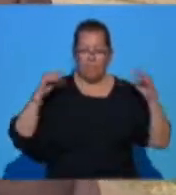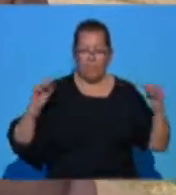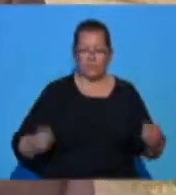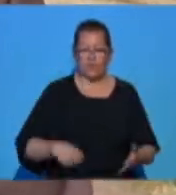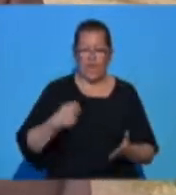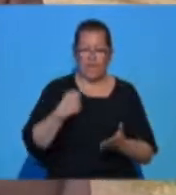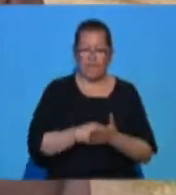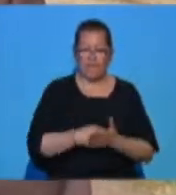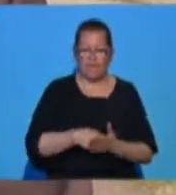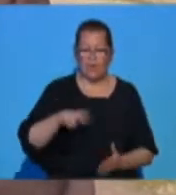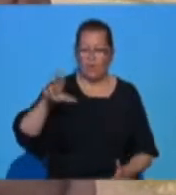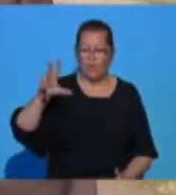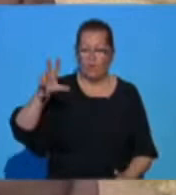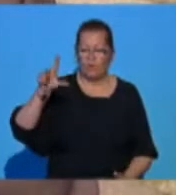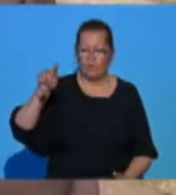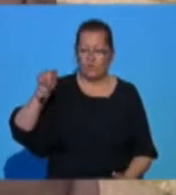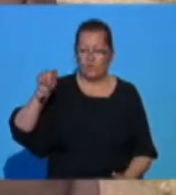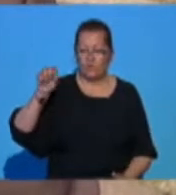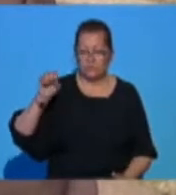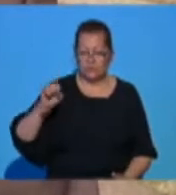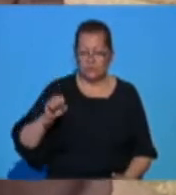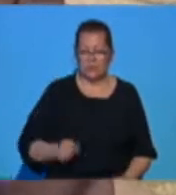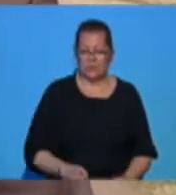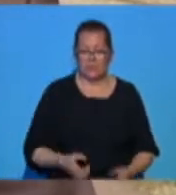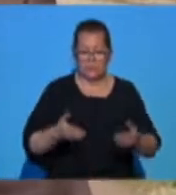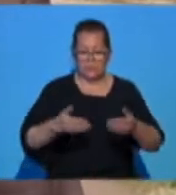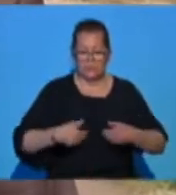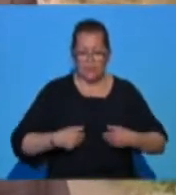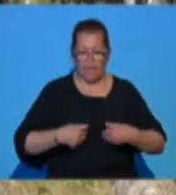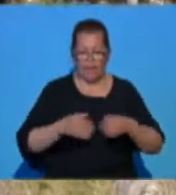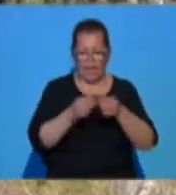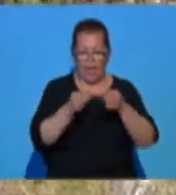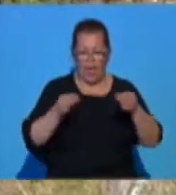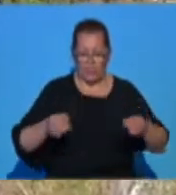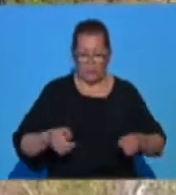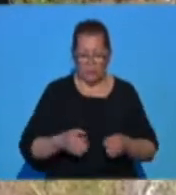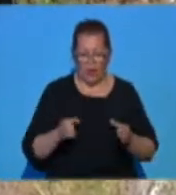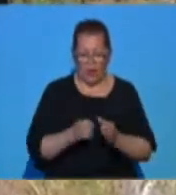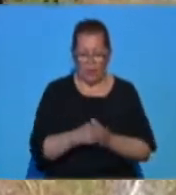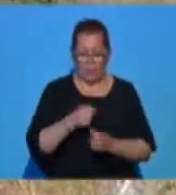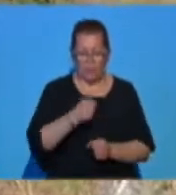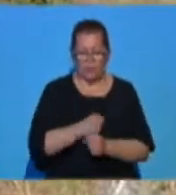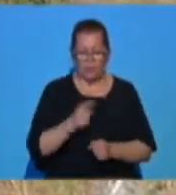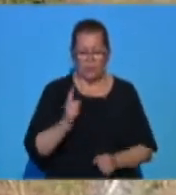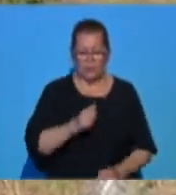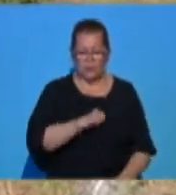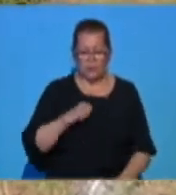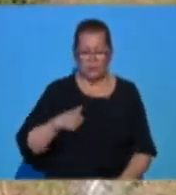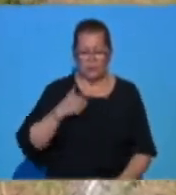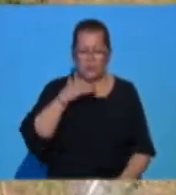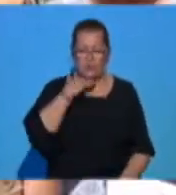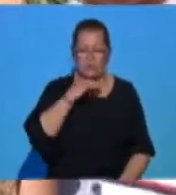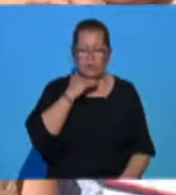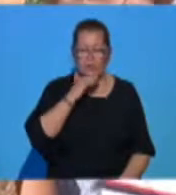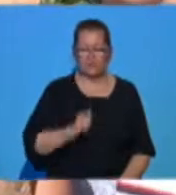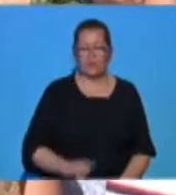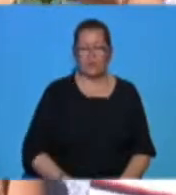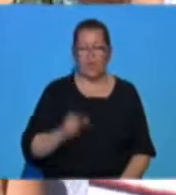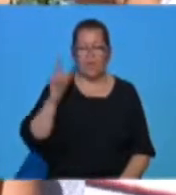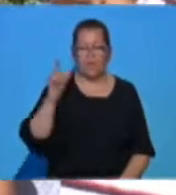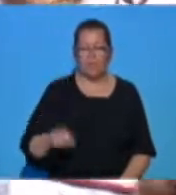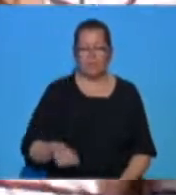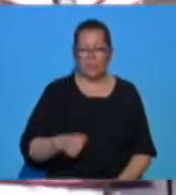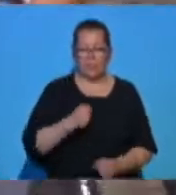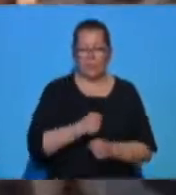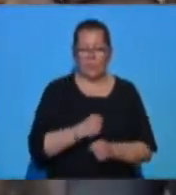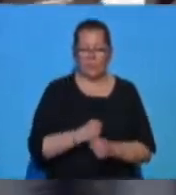să dai 820 de lei să primești o adeverință cu grupele de muncă. De altfel, nu este singura nemulțumire a acestor oameni care au lucrat